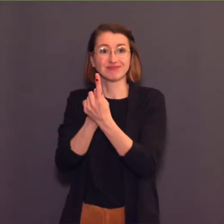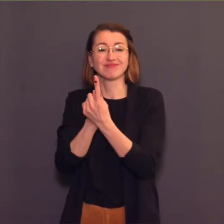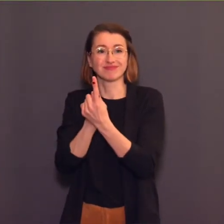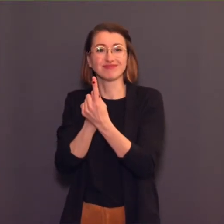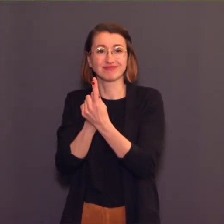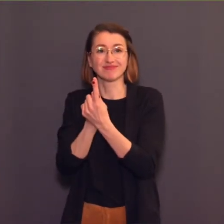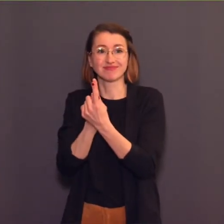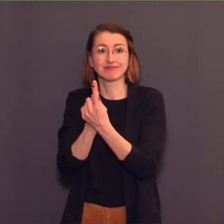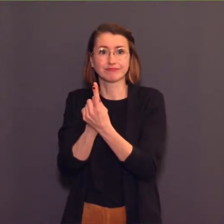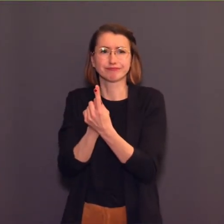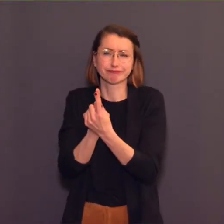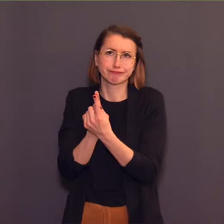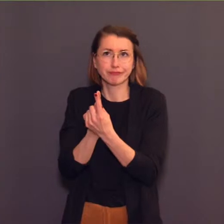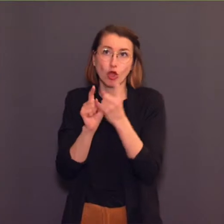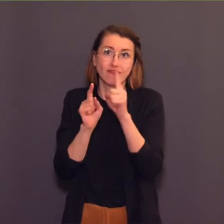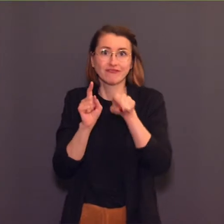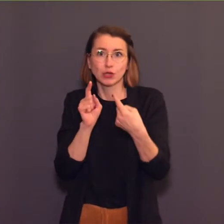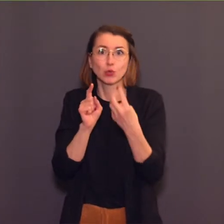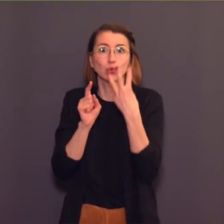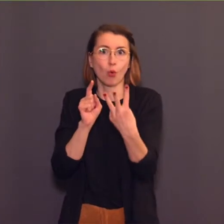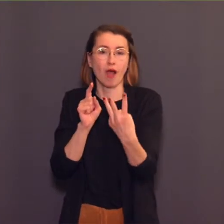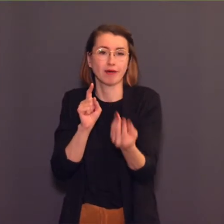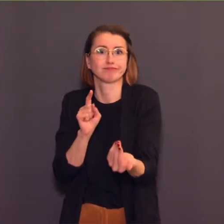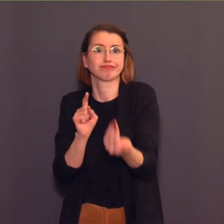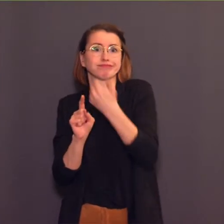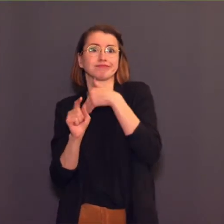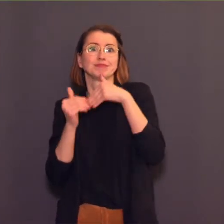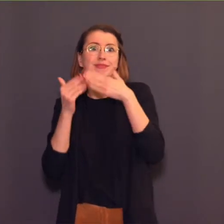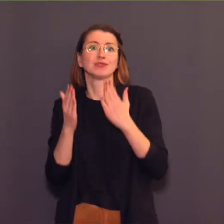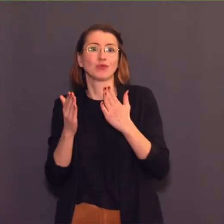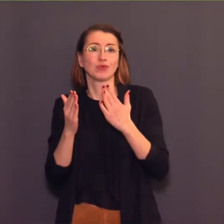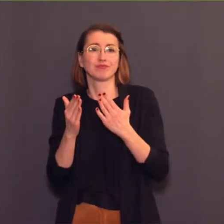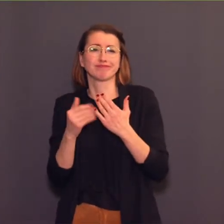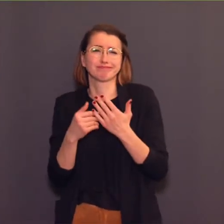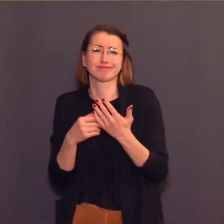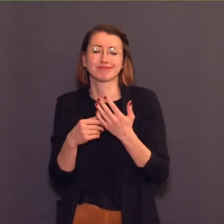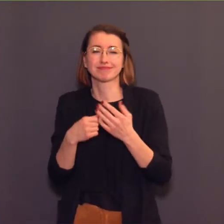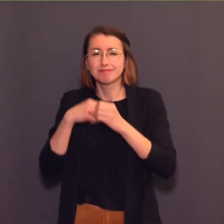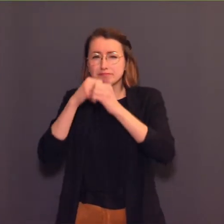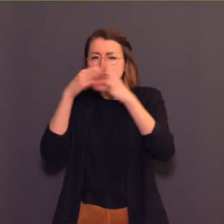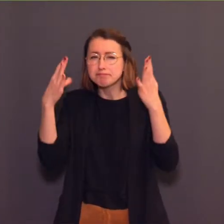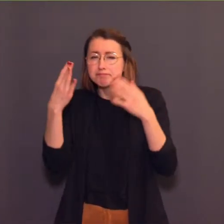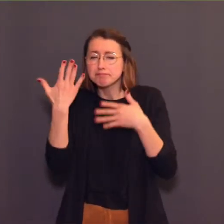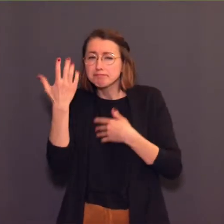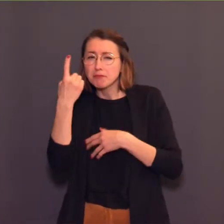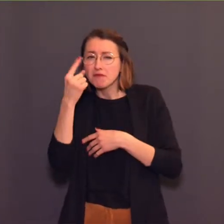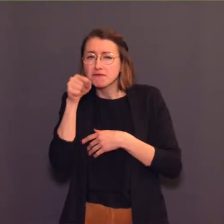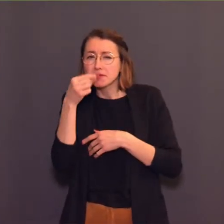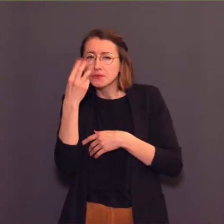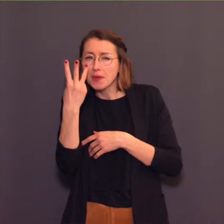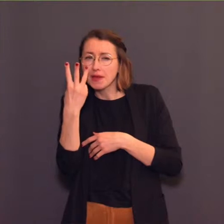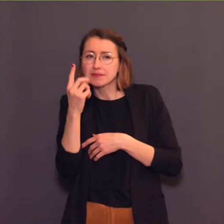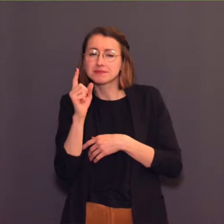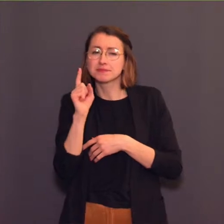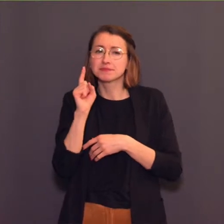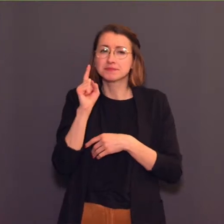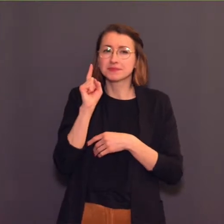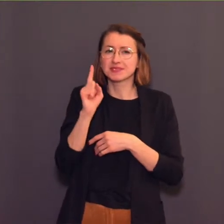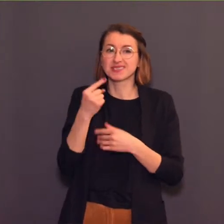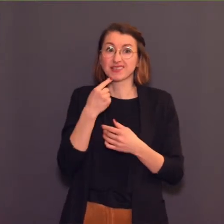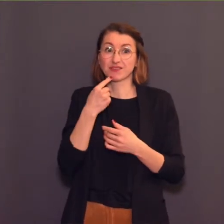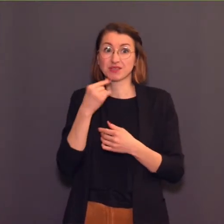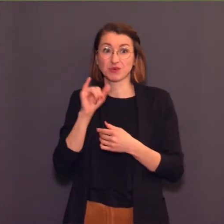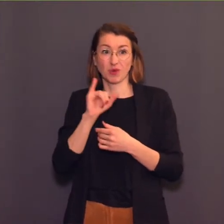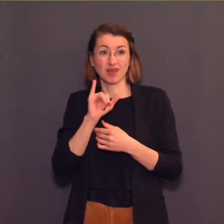contacts. Alors on sait que ça ne veut rien dire pour un foyer d'avoir 1,3 contacts, mais ça veut dire qu'à côté de gens qui respectent les 1 contact, il y en